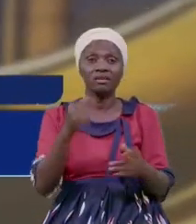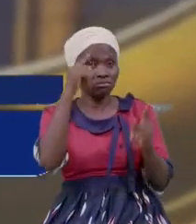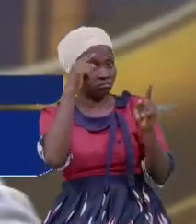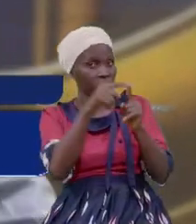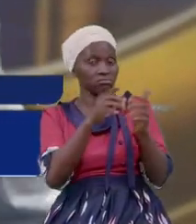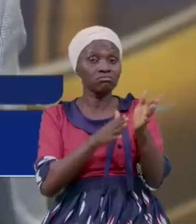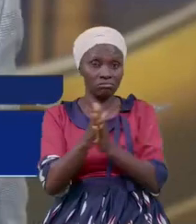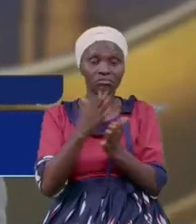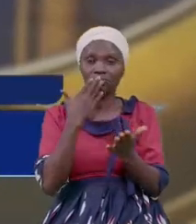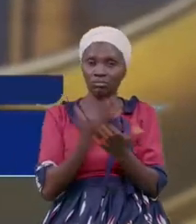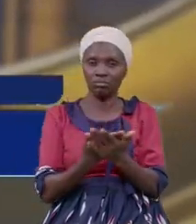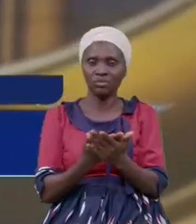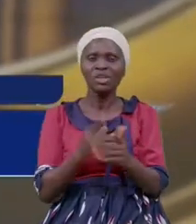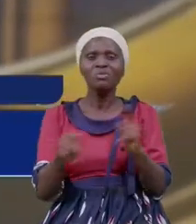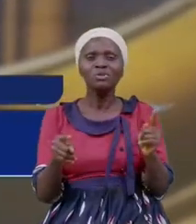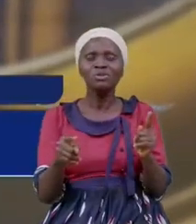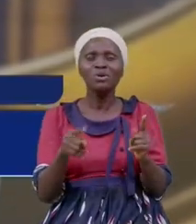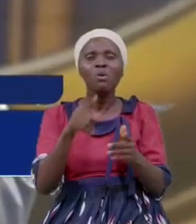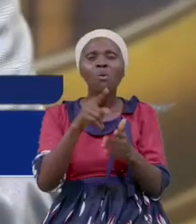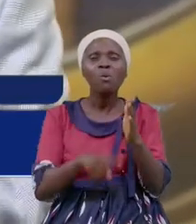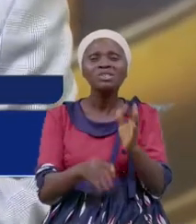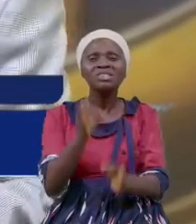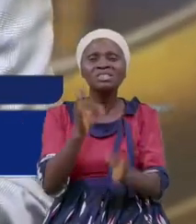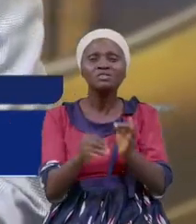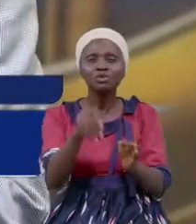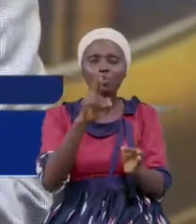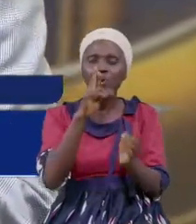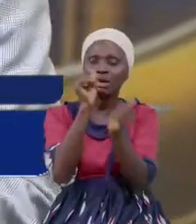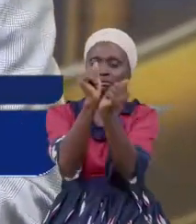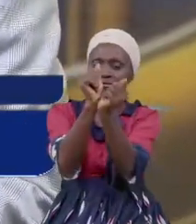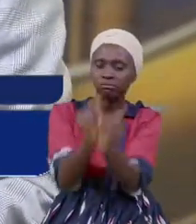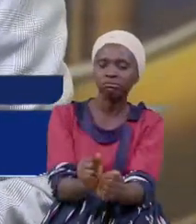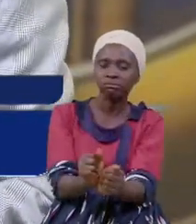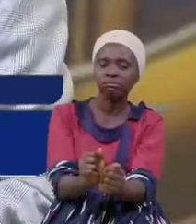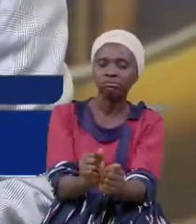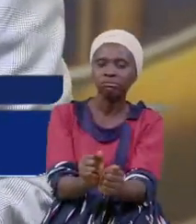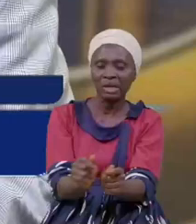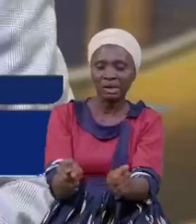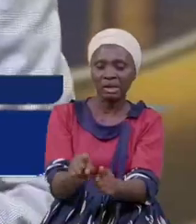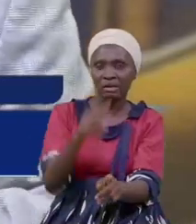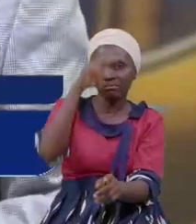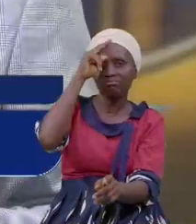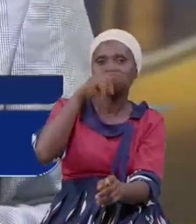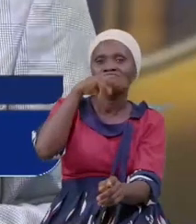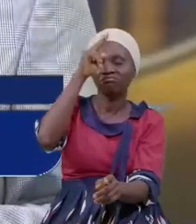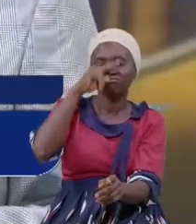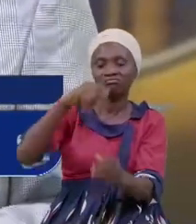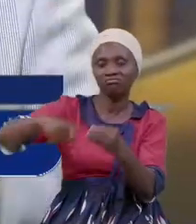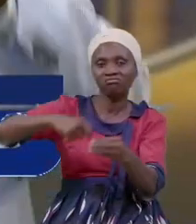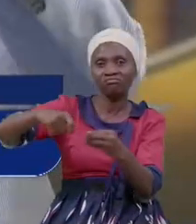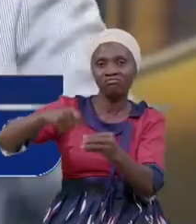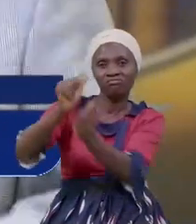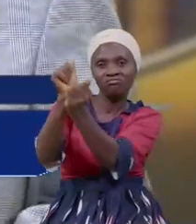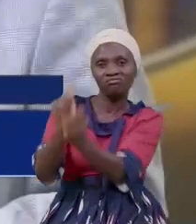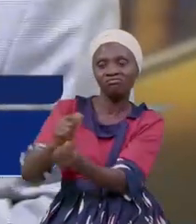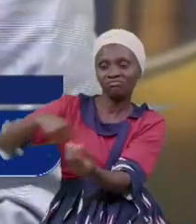mais et si tu es lié quelque part comme on attache un un bou à un